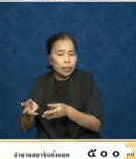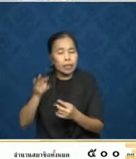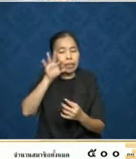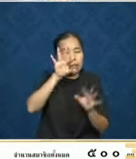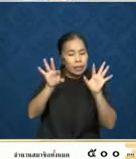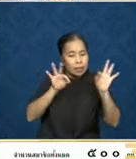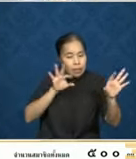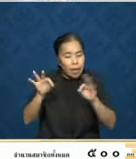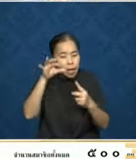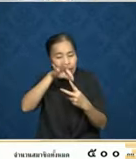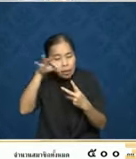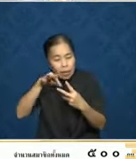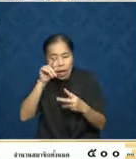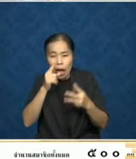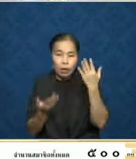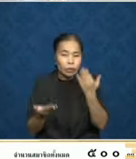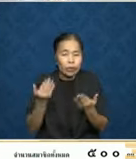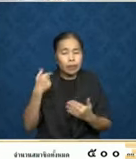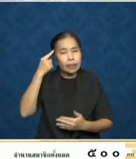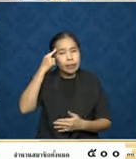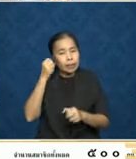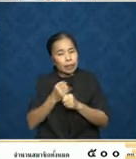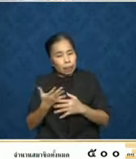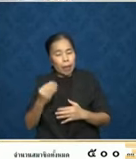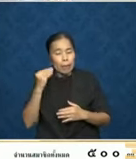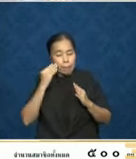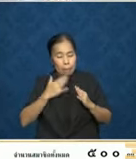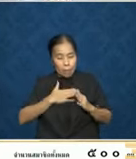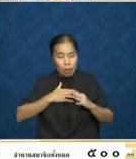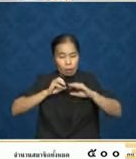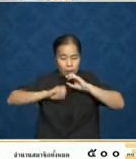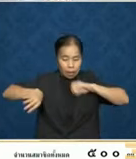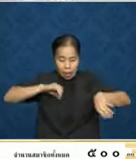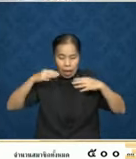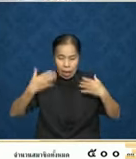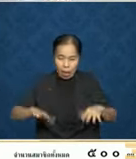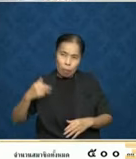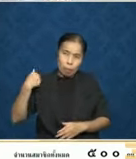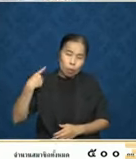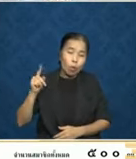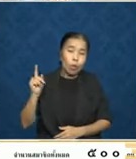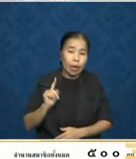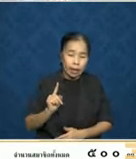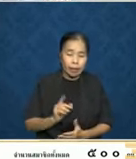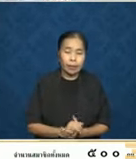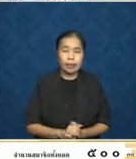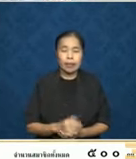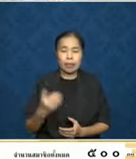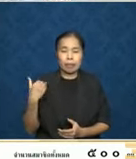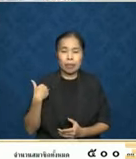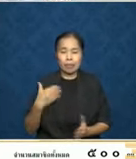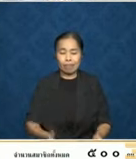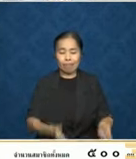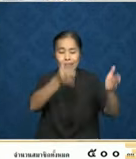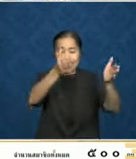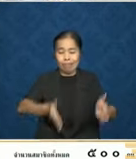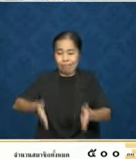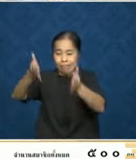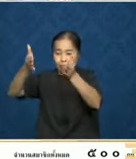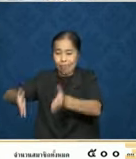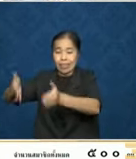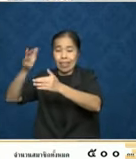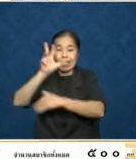จะทำอย่างไรจะคิดอย่างไรว่าแยกขยะไปแล้วจะมีผลแบบไหนนะคะไม่งั้นเราก็จะเห็นว่ามีถังขยะ3แบบ3